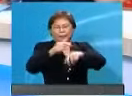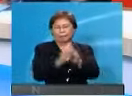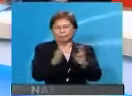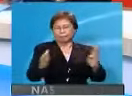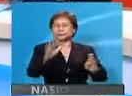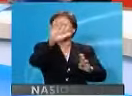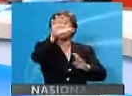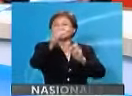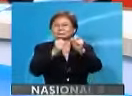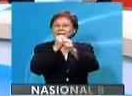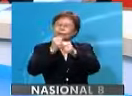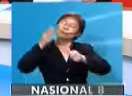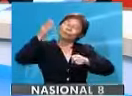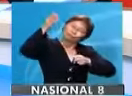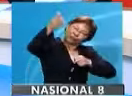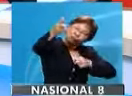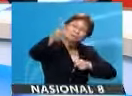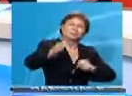tahun akan